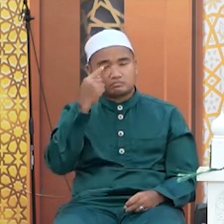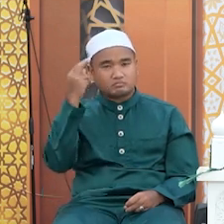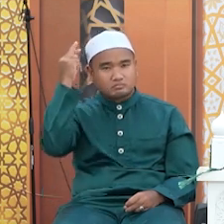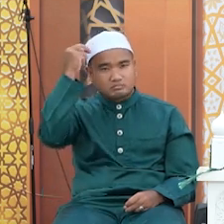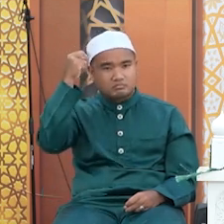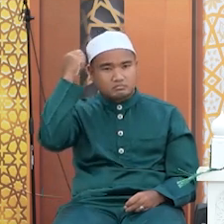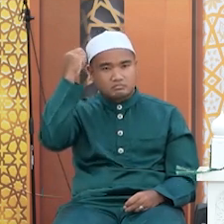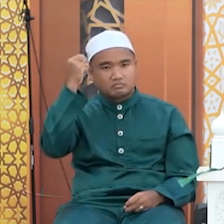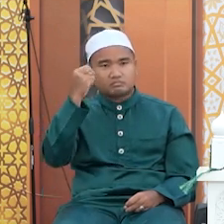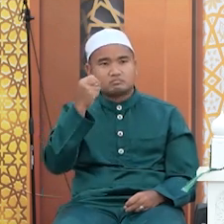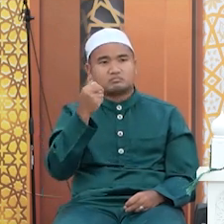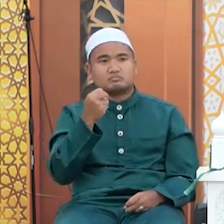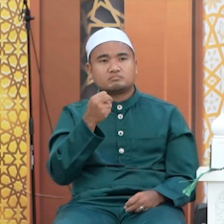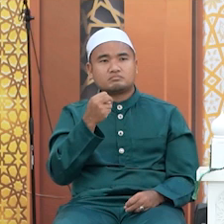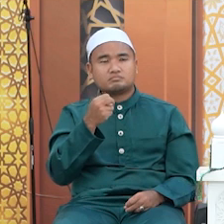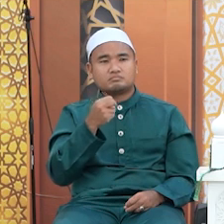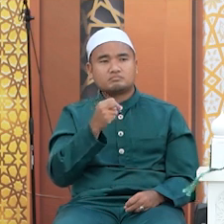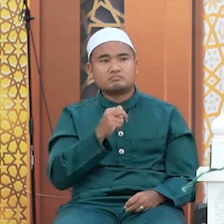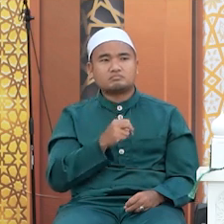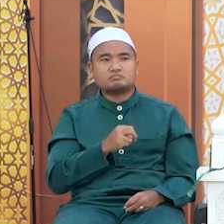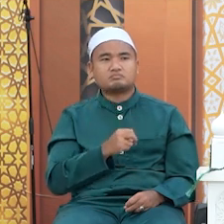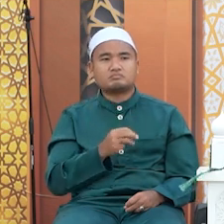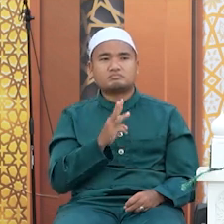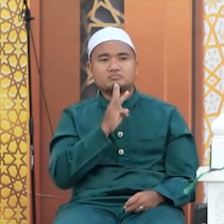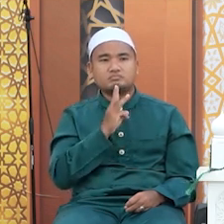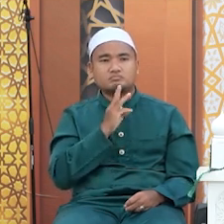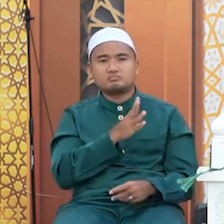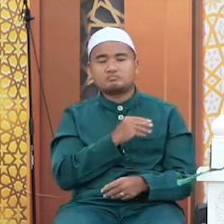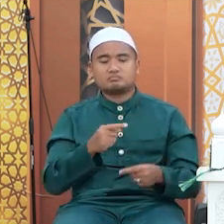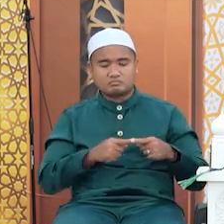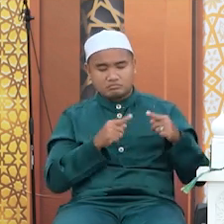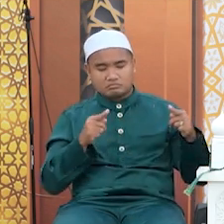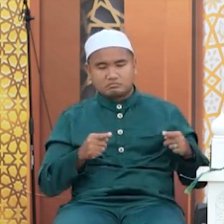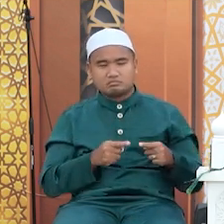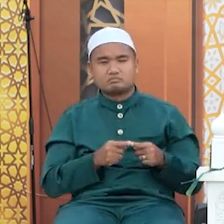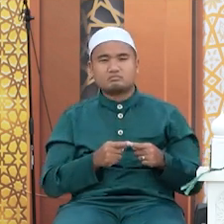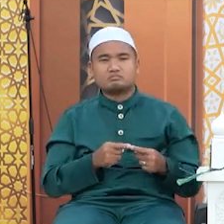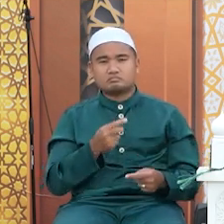hati sedih. Ini ucapan Nabi rahmat.